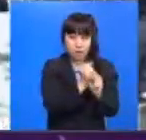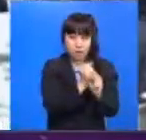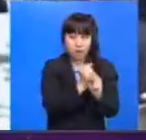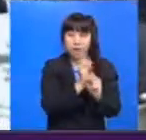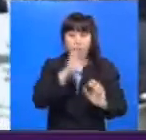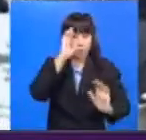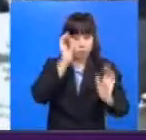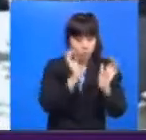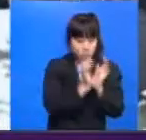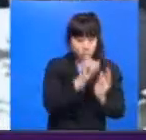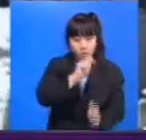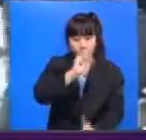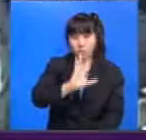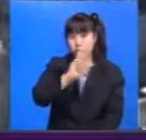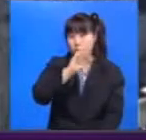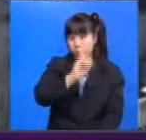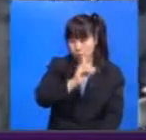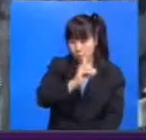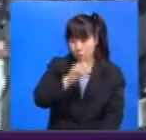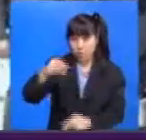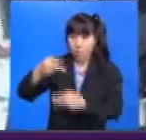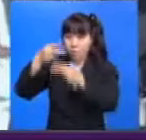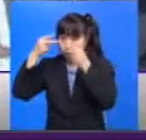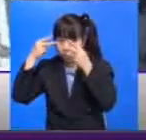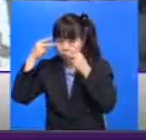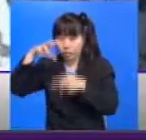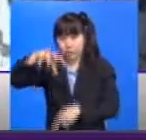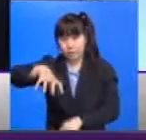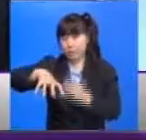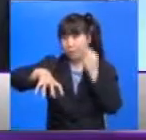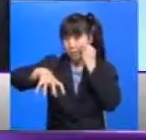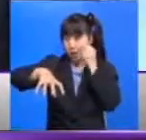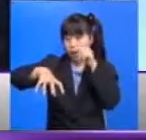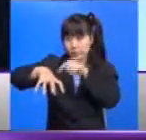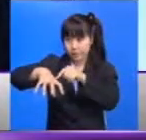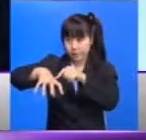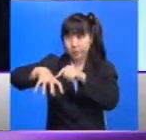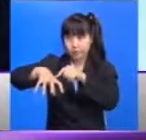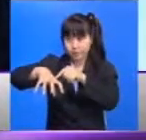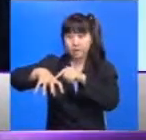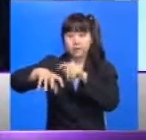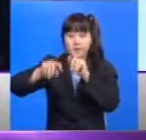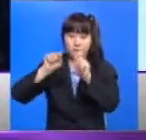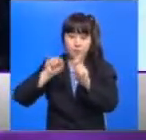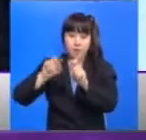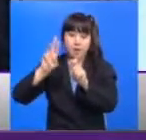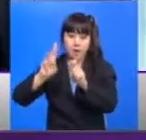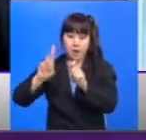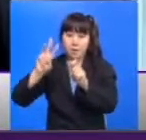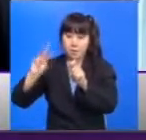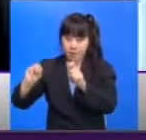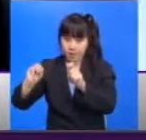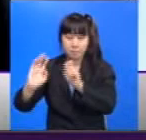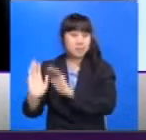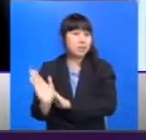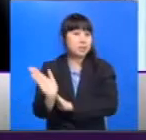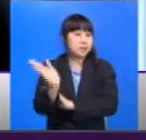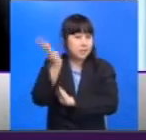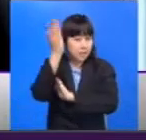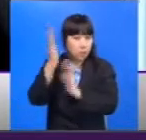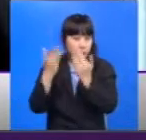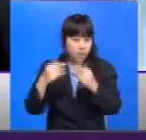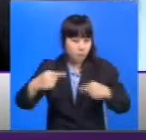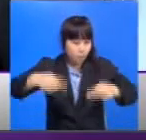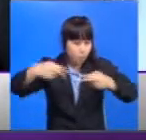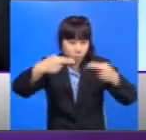เศษตำรวจ ระเวนชัแนหญิประทากัคนร้ายบริเวนบ้าน หลีเซ็ง ตำบนจากกวะอำเภอรามันเมอช่งชามืทผ่าน